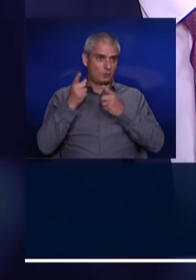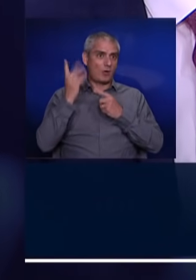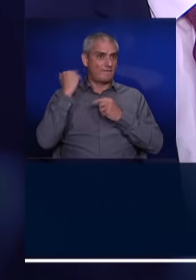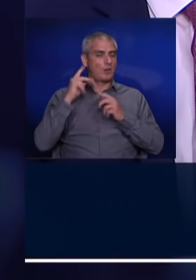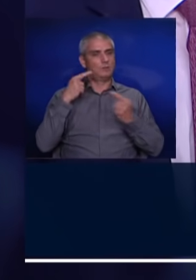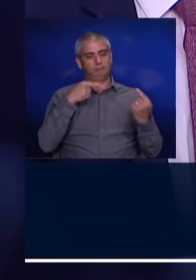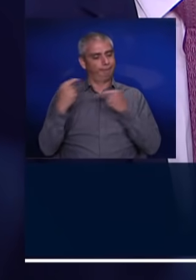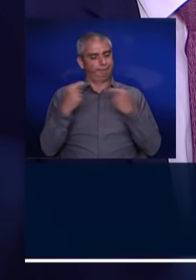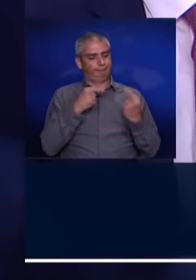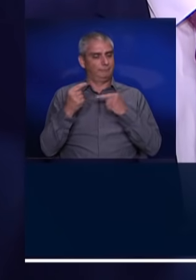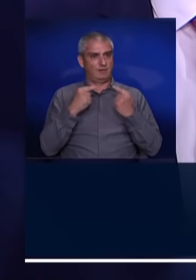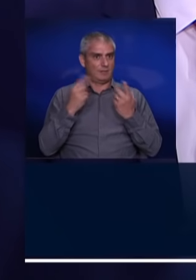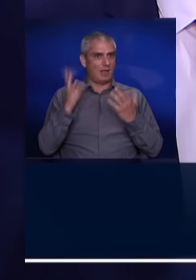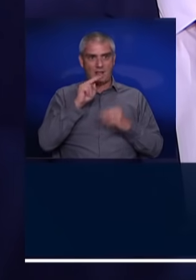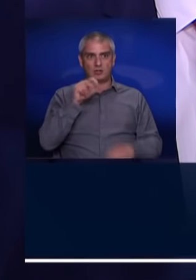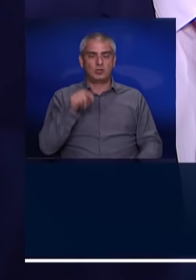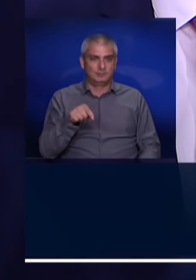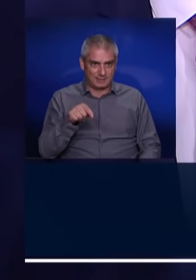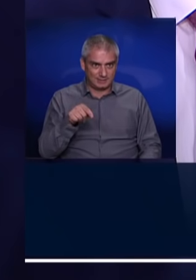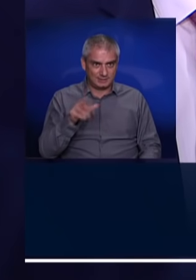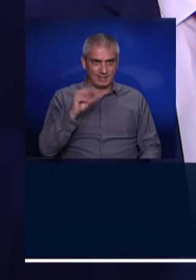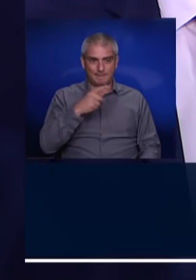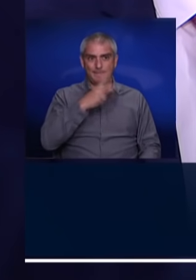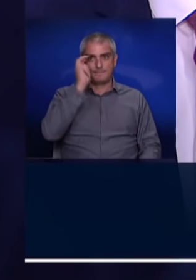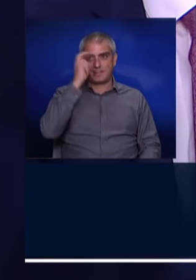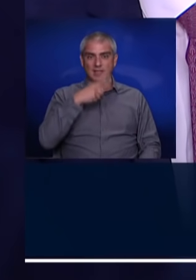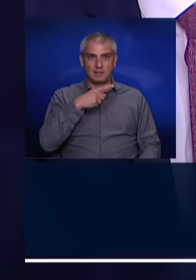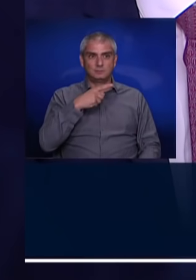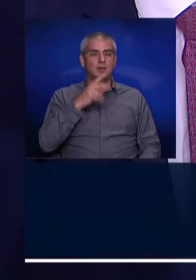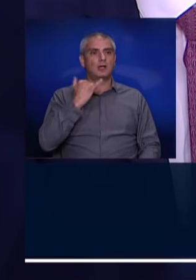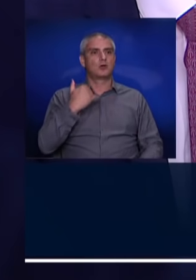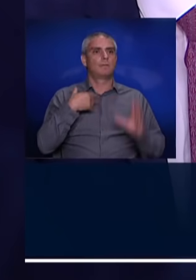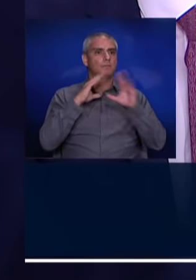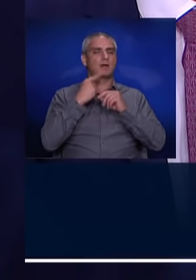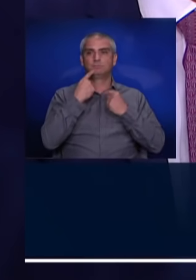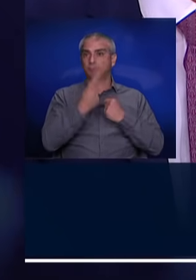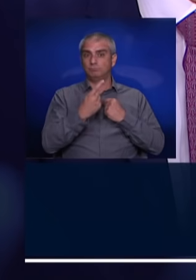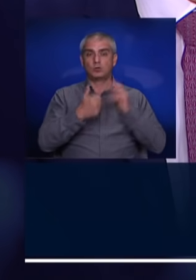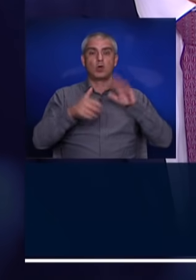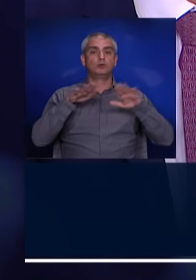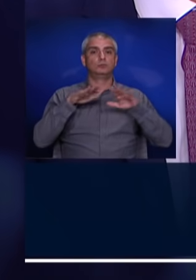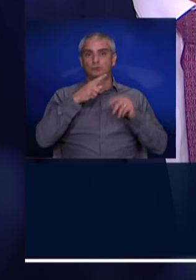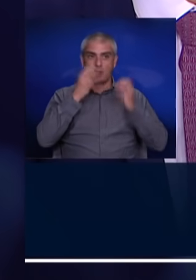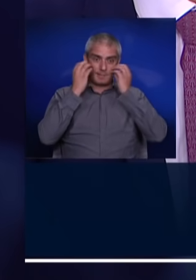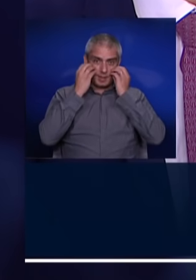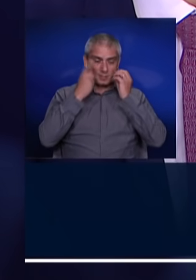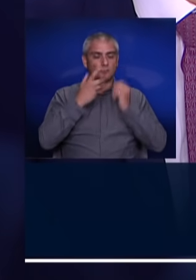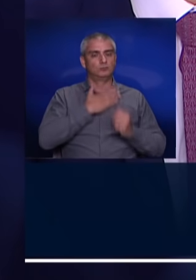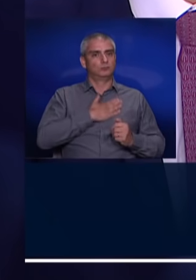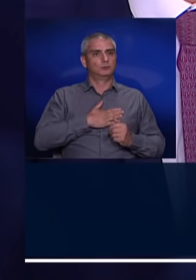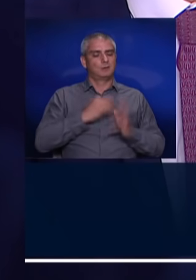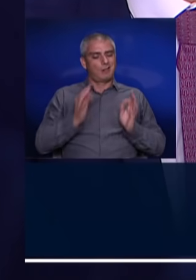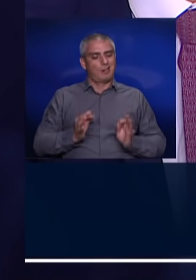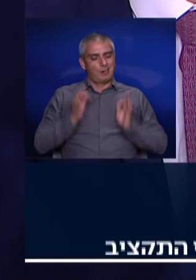התעמת בפומבי על העניין הזה עם בני גנץ. הערב אנחנו מדווחים שראש הממשלה בנט מעוניין לדחות